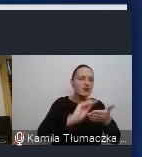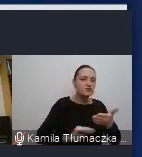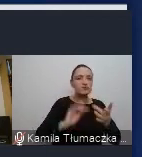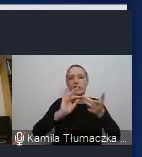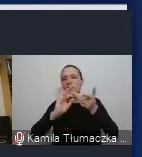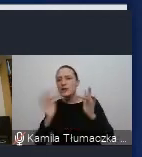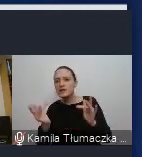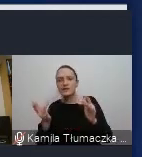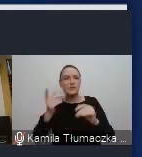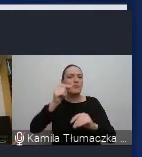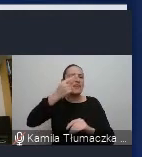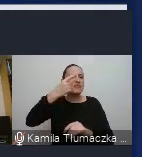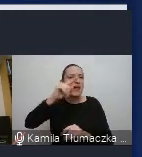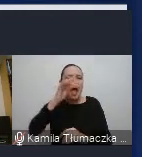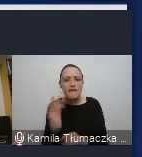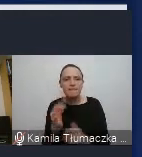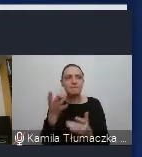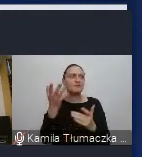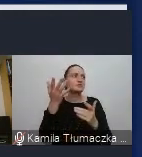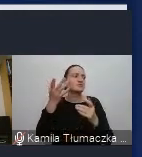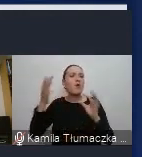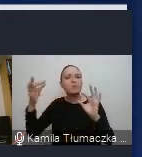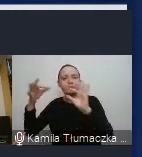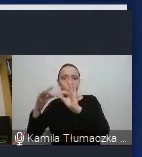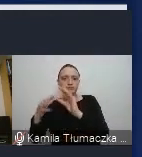linki, jak i PDF-y, odnośniki.